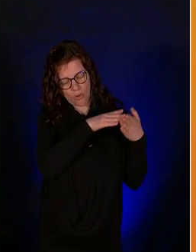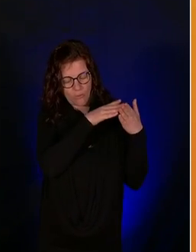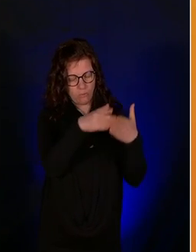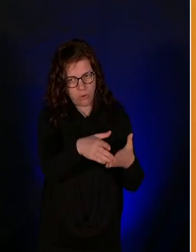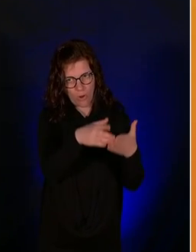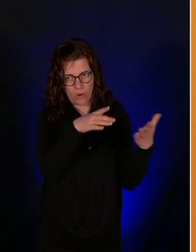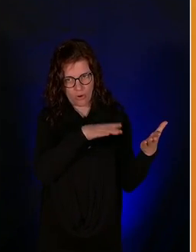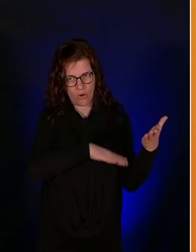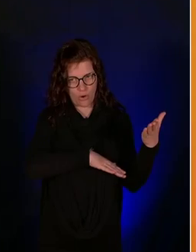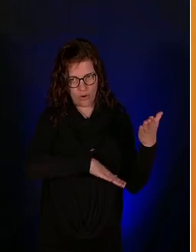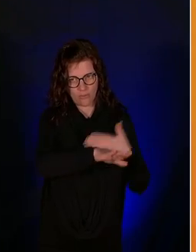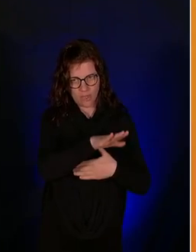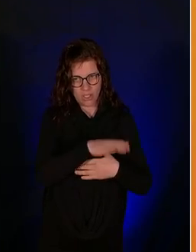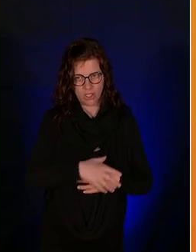ainsi